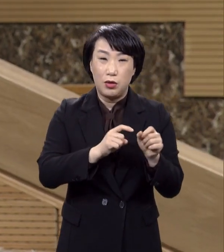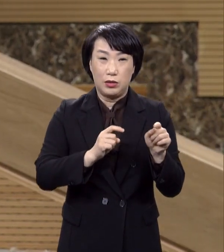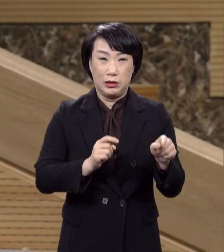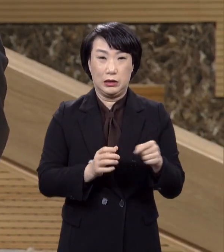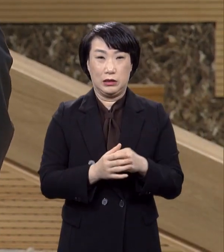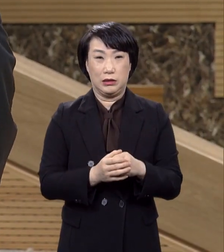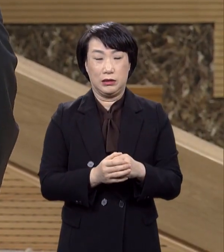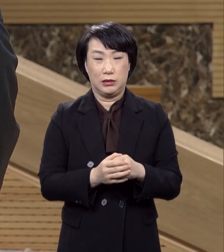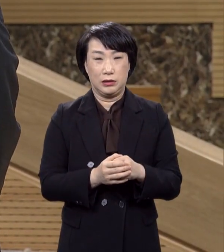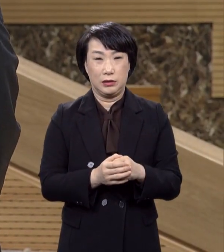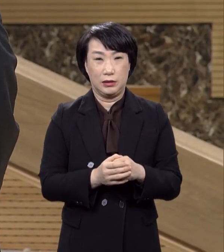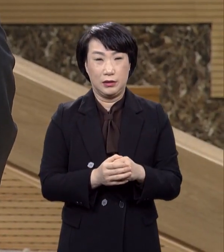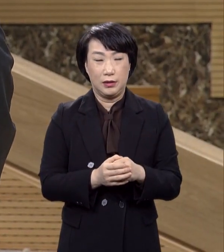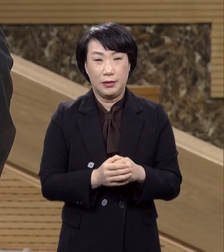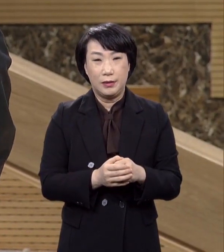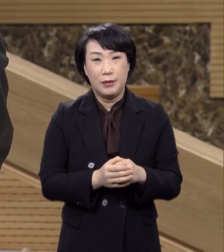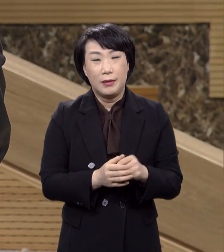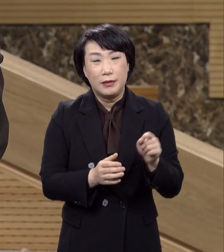위한